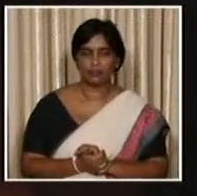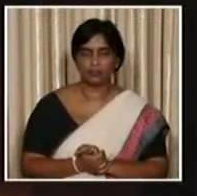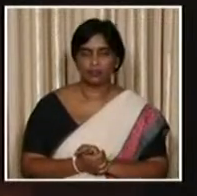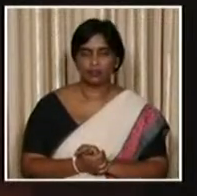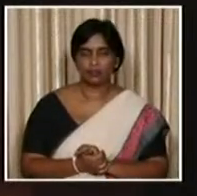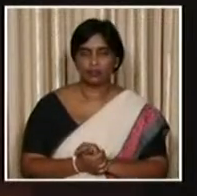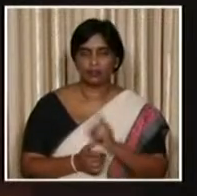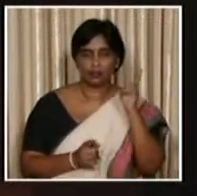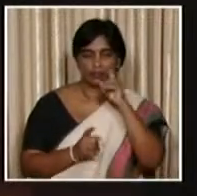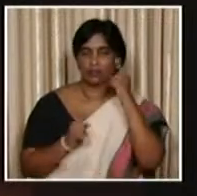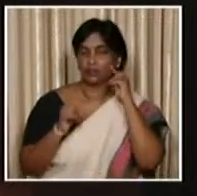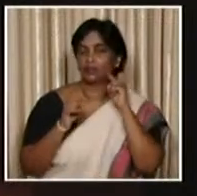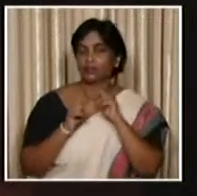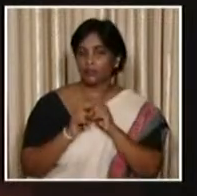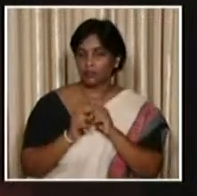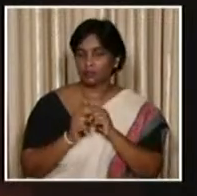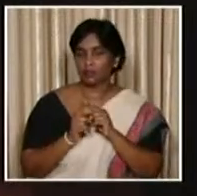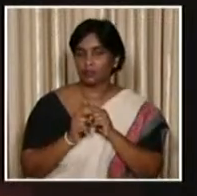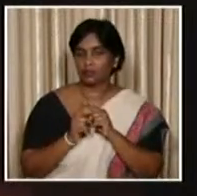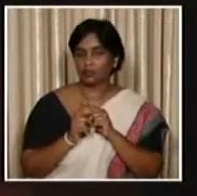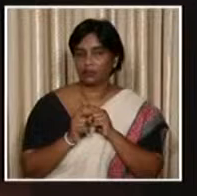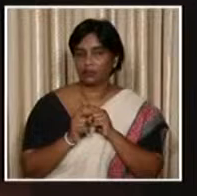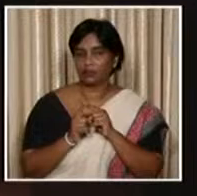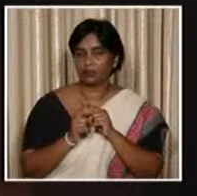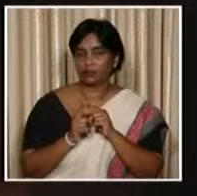කරනවා. පළවෙනි කාරණාව ඔබතුමා